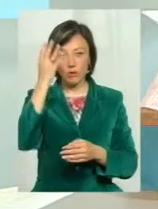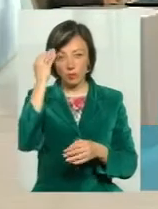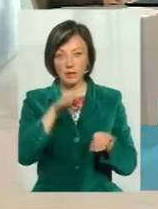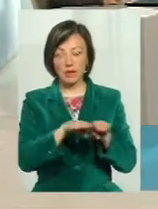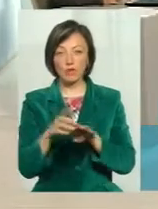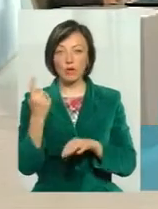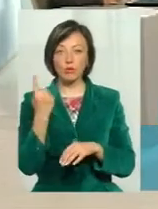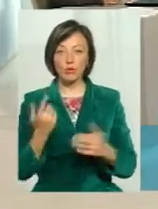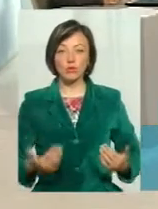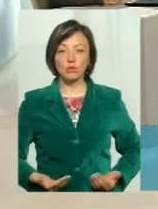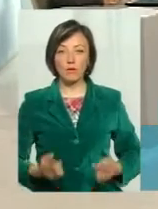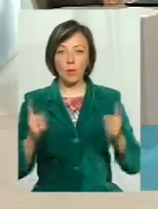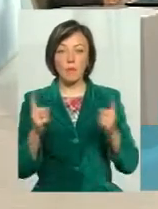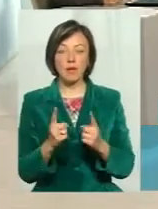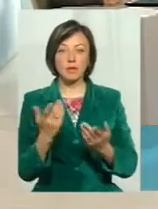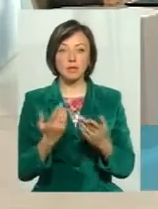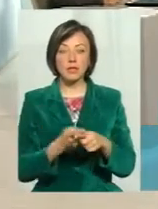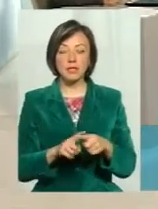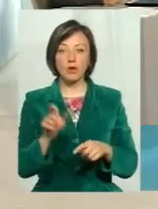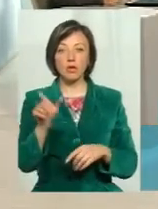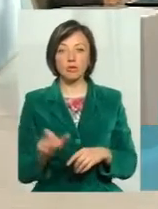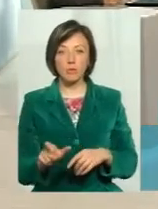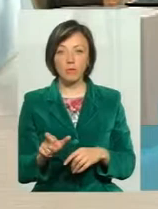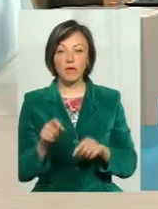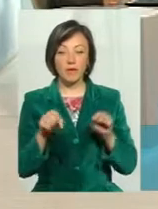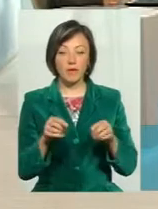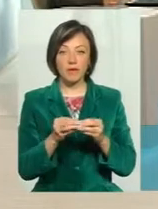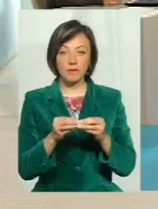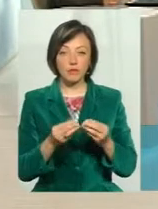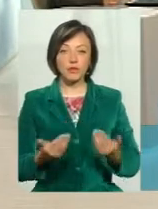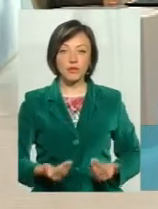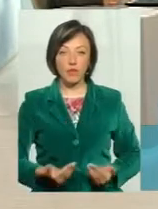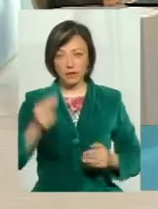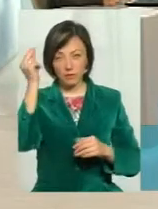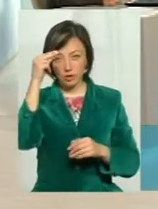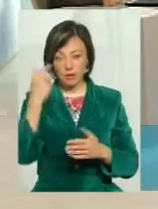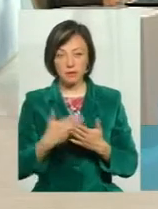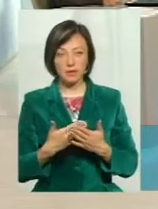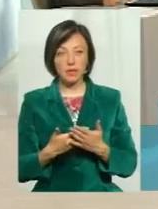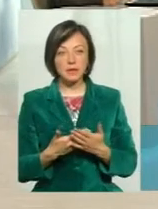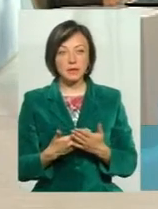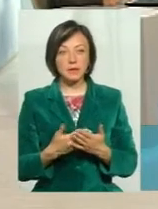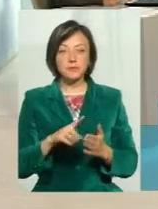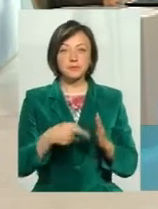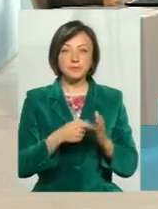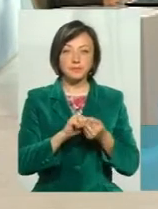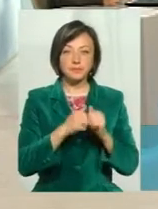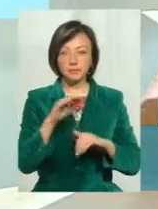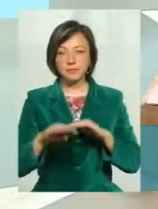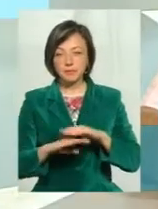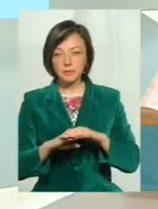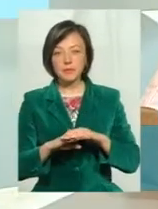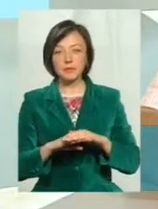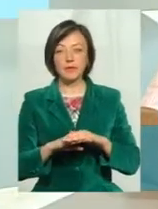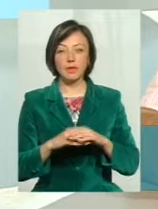одного прожиткового мінімуму. Якщо ця особа тут не проживає, навчається, до прикладу, в місті Кам'янці-Подільському, да, десь